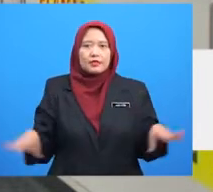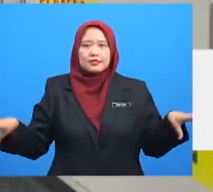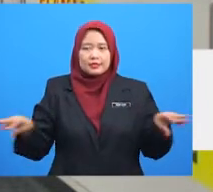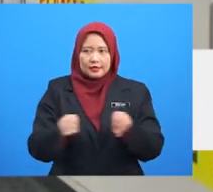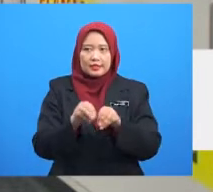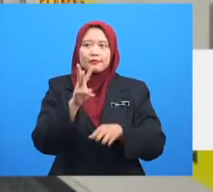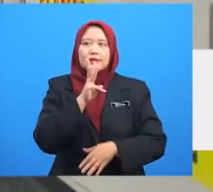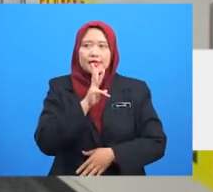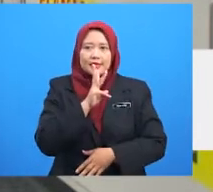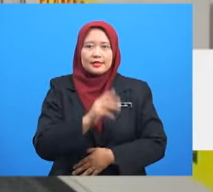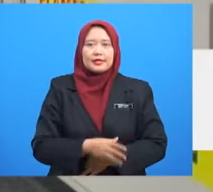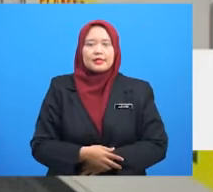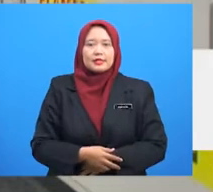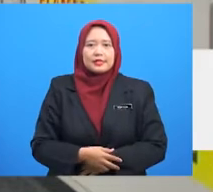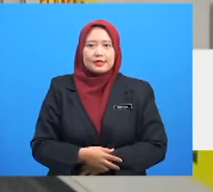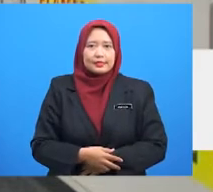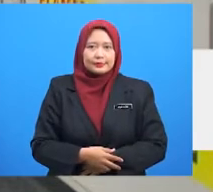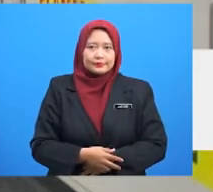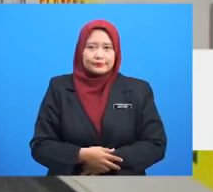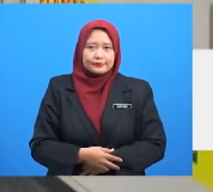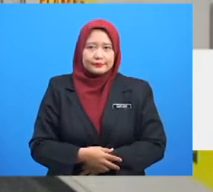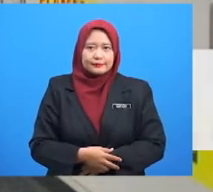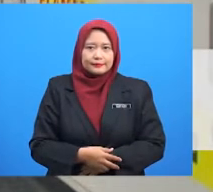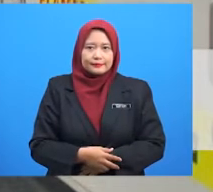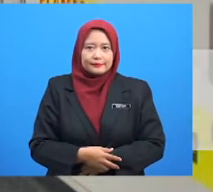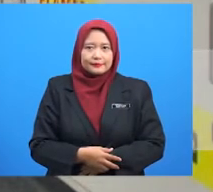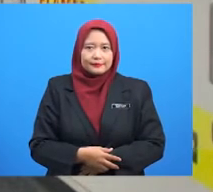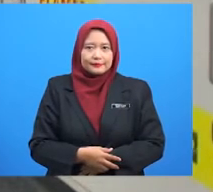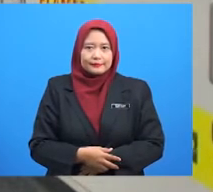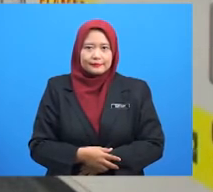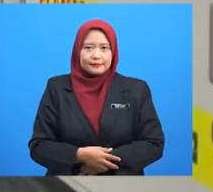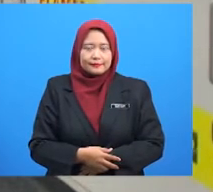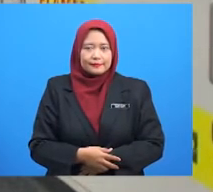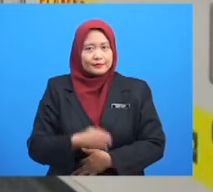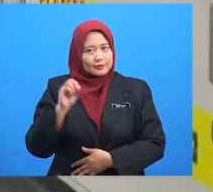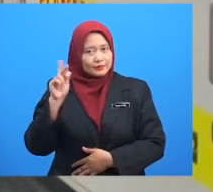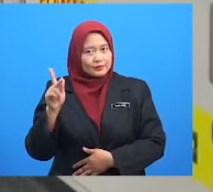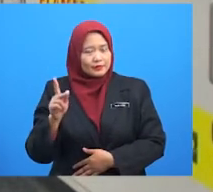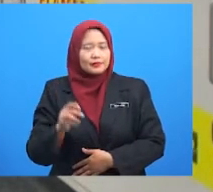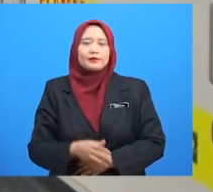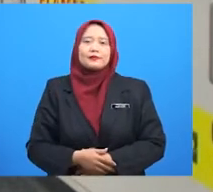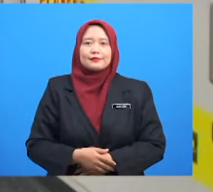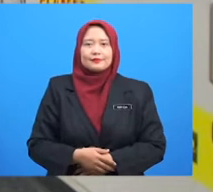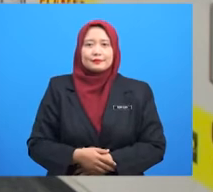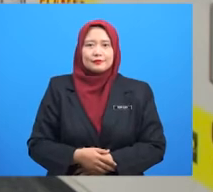tak boleh serap air. Okey, sekian